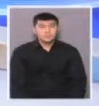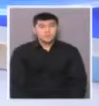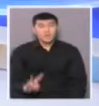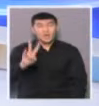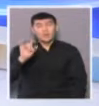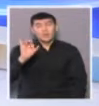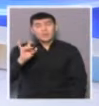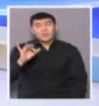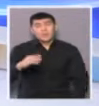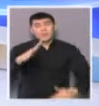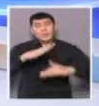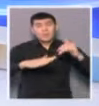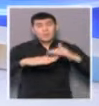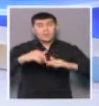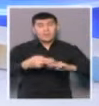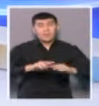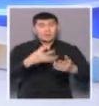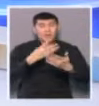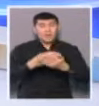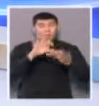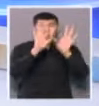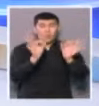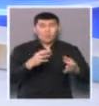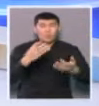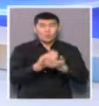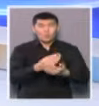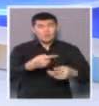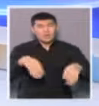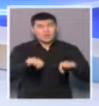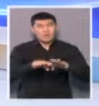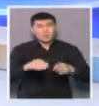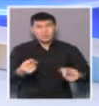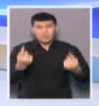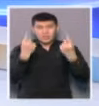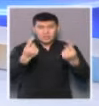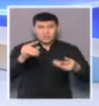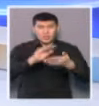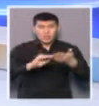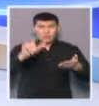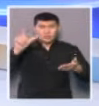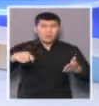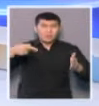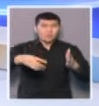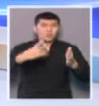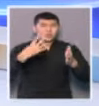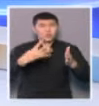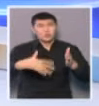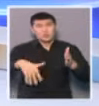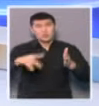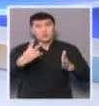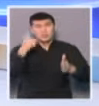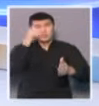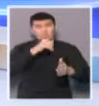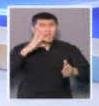Нұртілеу Иманғалиұлы мамандығын кәсіптеп емес, өнер деп бағалайтын. Белгілі тележүргізуші 1952 жылы Алматы облысы